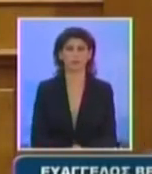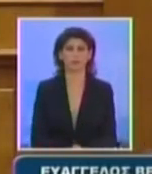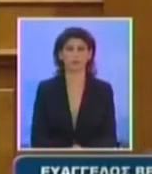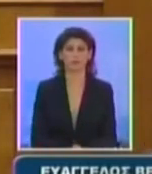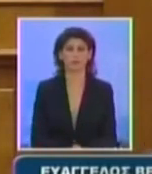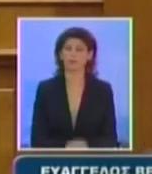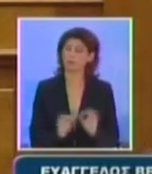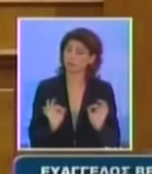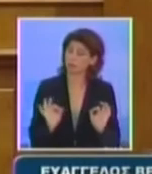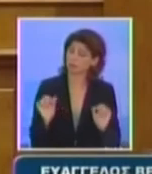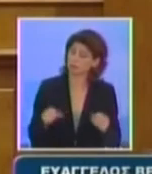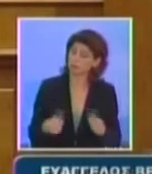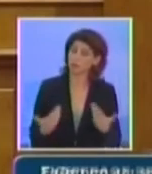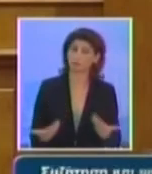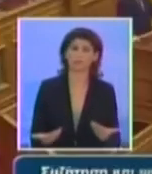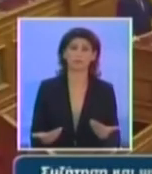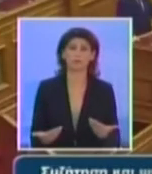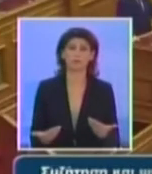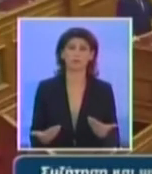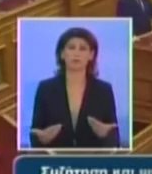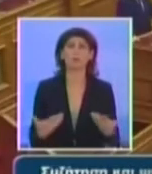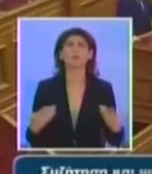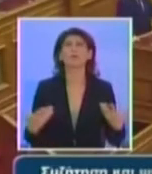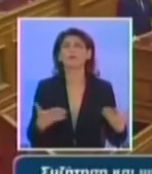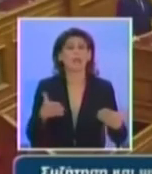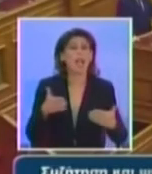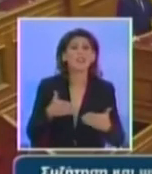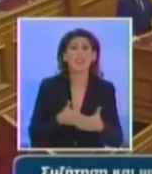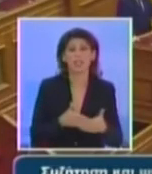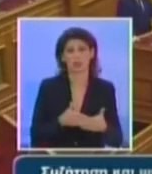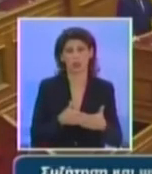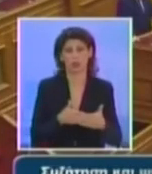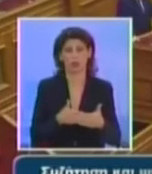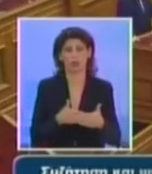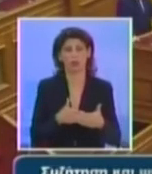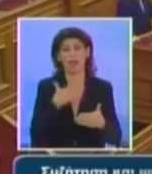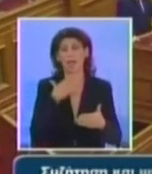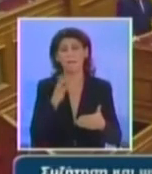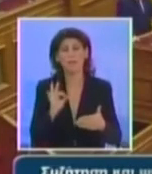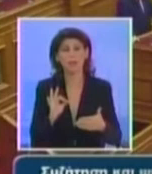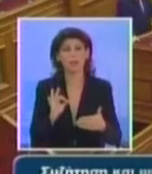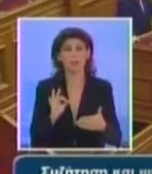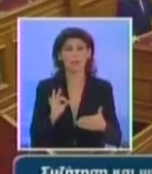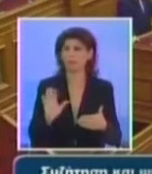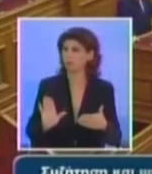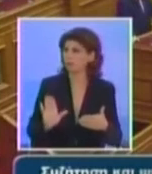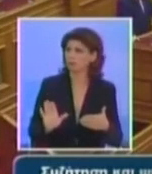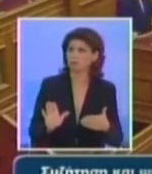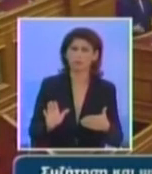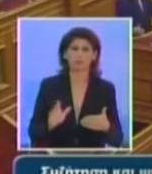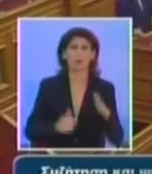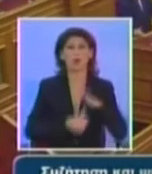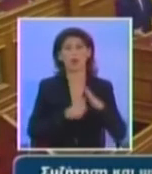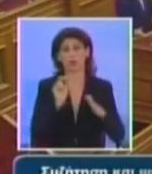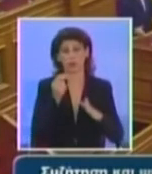Βεβαίως, είναι σε απόγνωση και αδιέξοδο, επειδή η κυβέρνηση εκτέθησαν ζητήματα τα